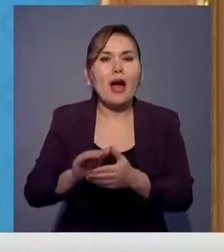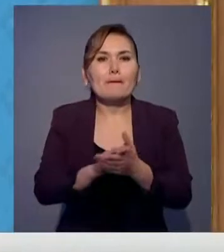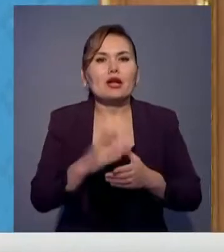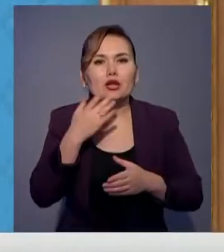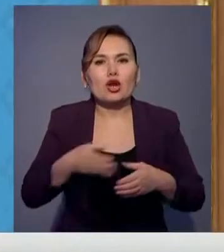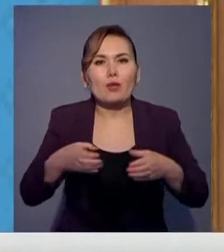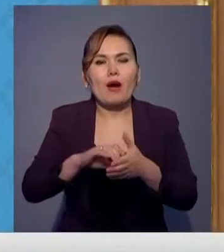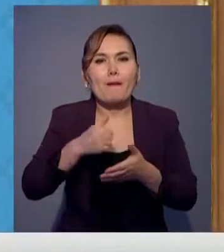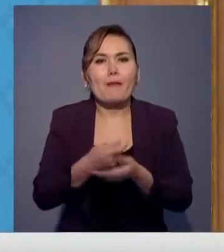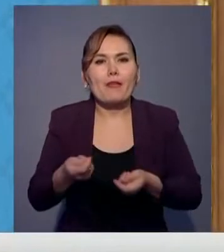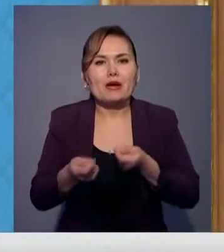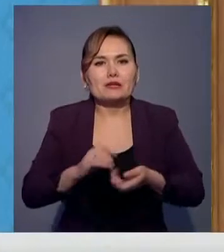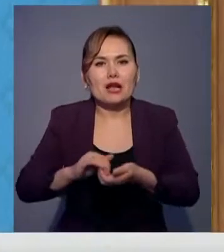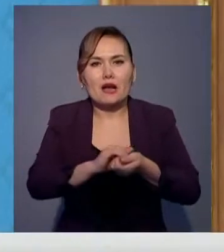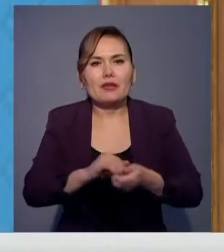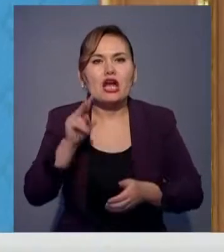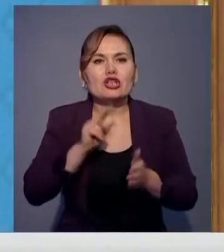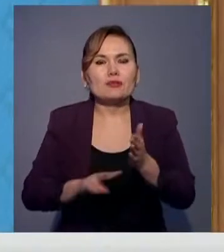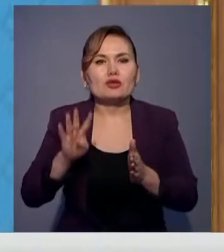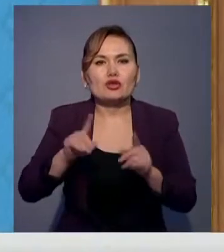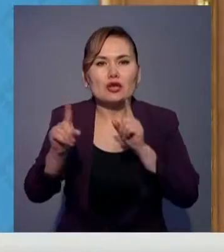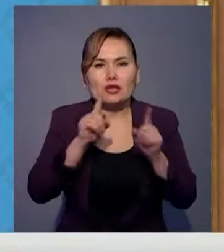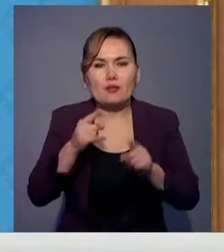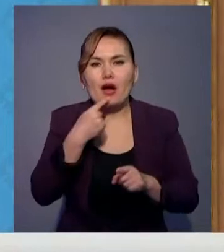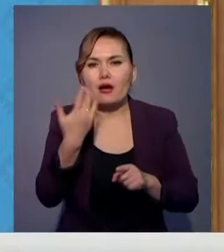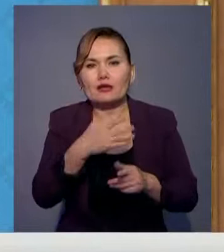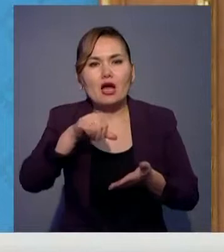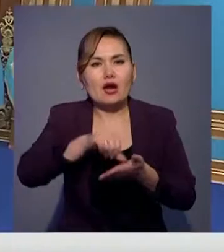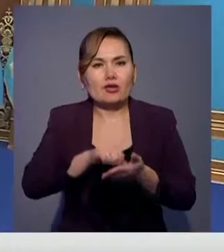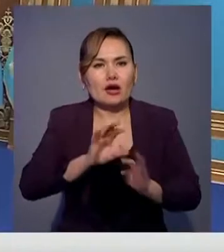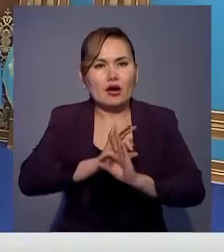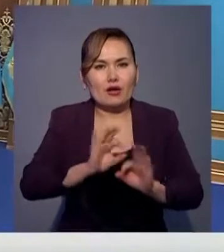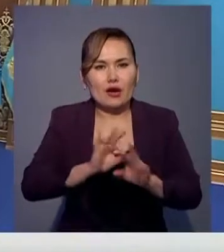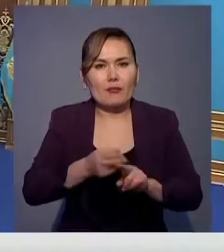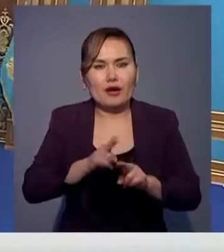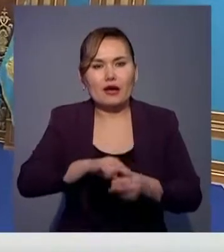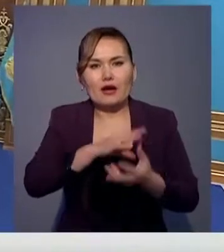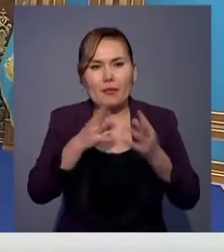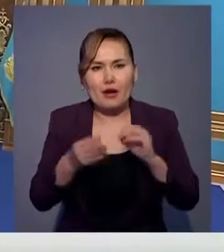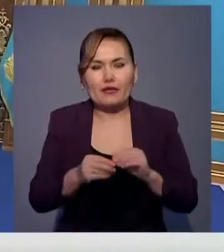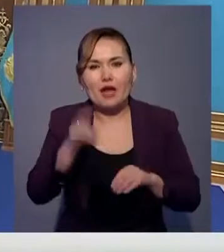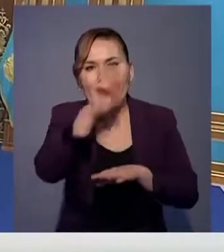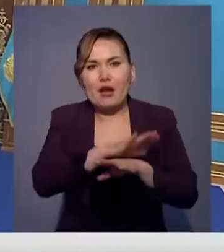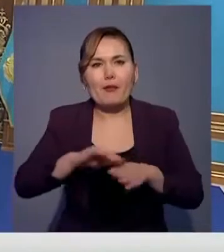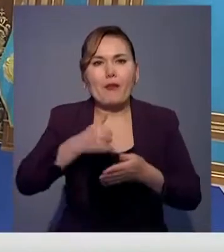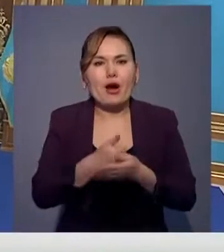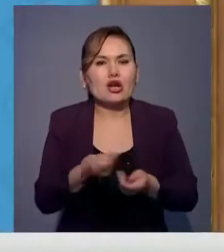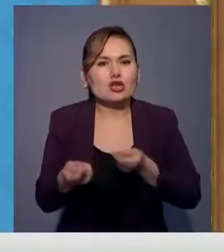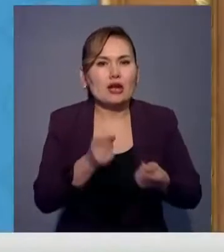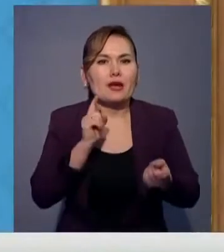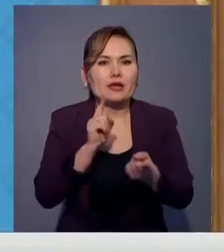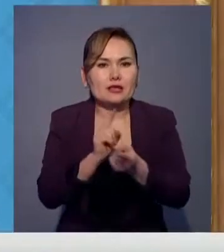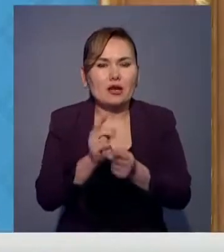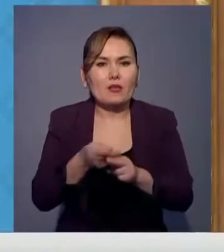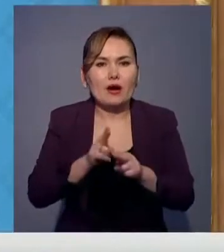Бас Ассамблеясының 74-ші сессиясына қатысып сөз сөйледі. Сол ауқымды шара аясында бірқатар елдің басшыларымен кездесті. Бұдан